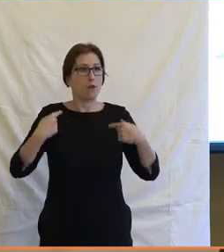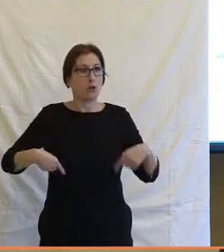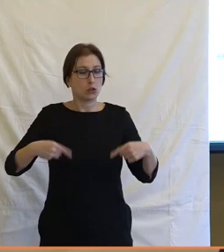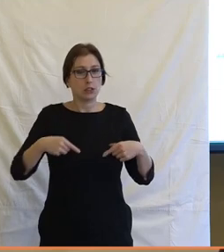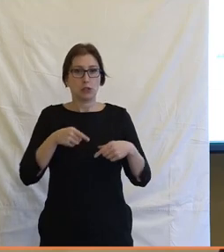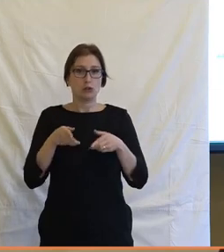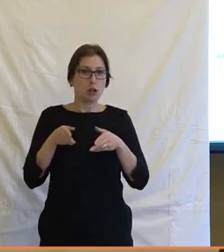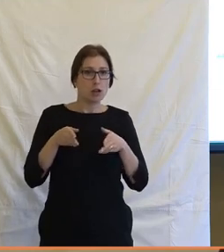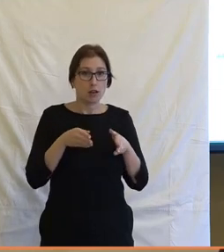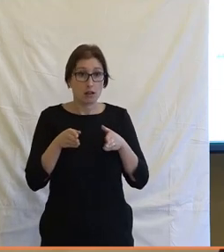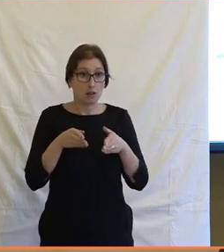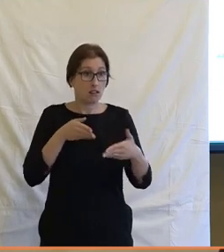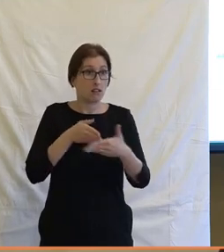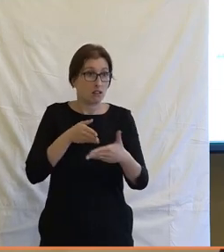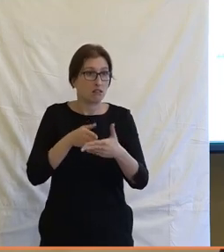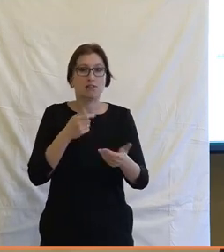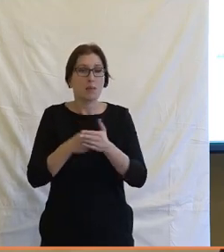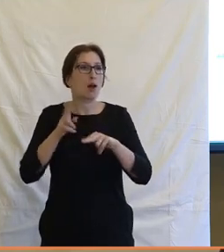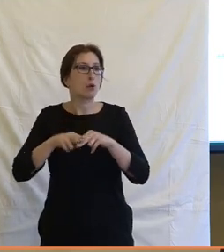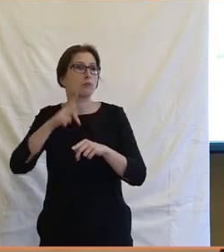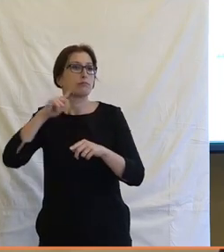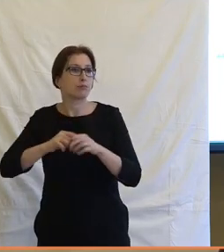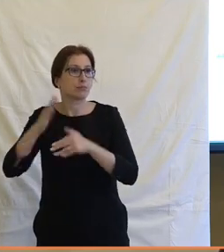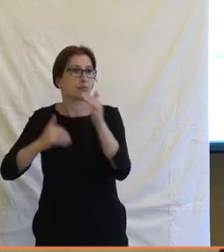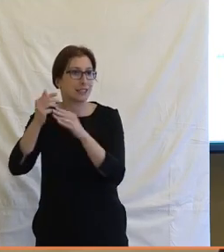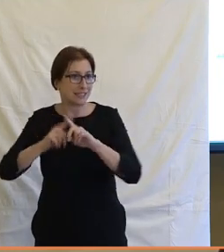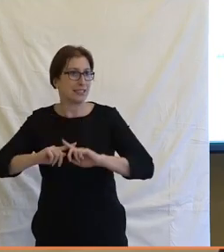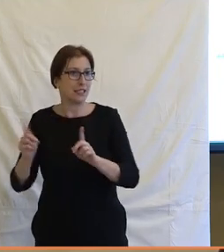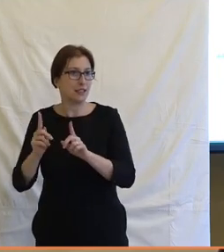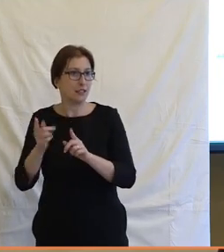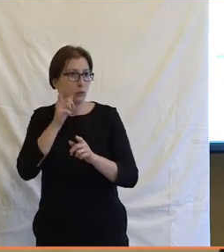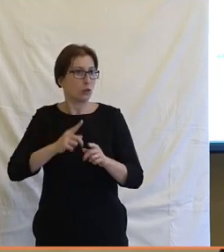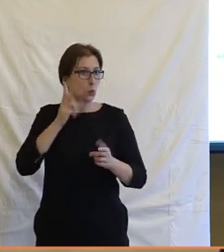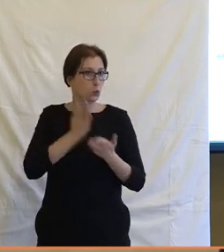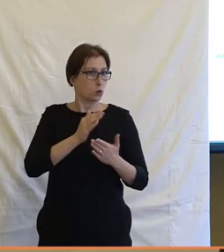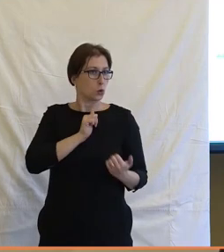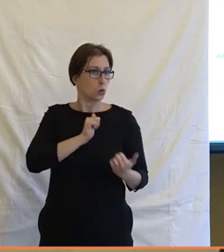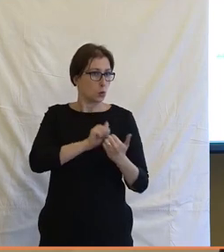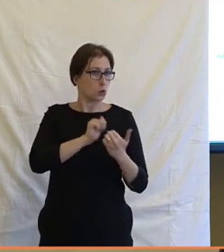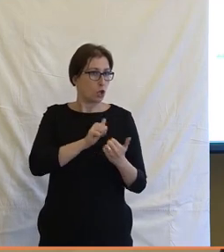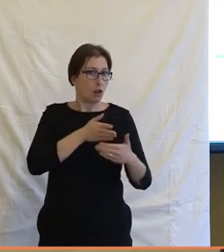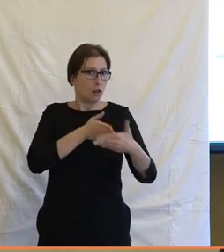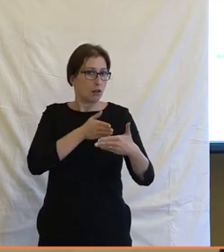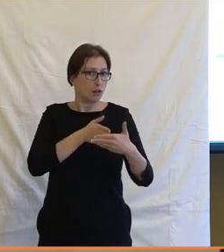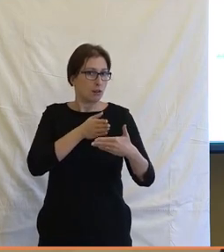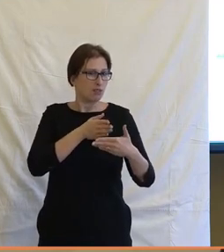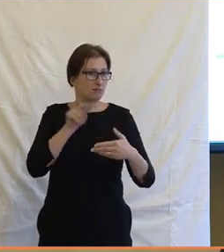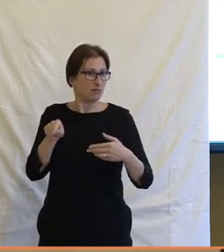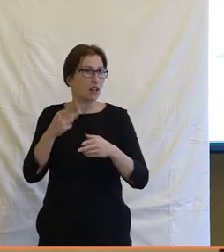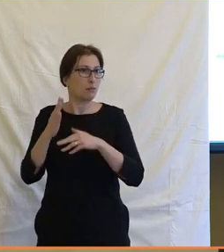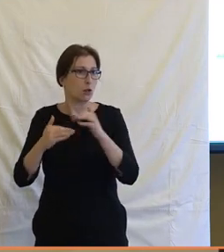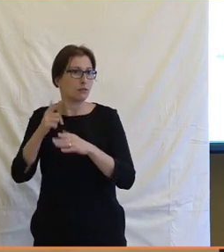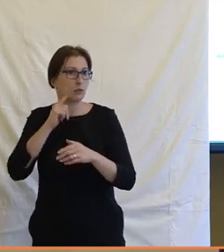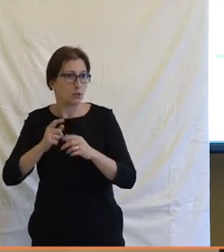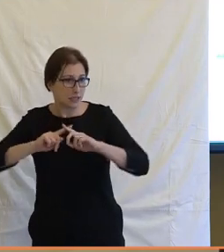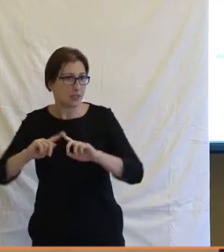vlastně to celé v té virtuální realitě nachystat a projít a vyvarovat se třeba toho, aby mi tam potom nějakou, řeknu,